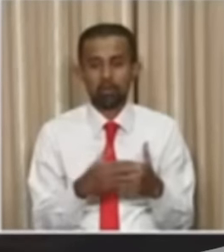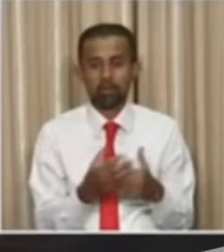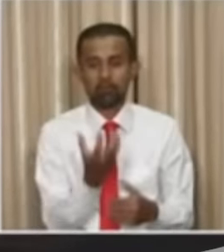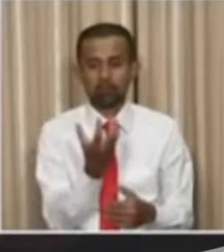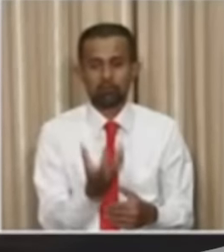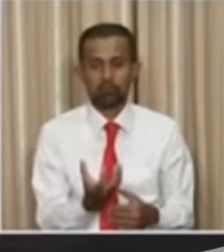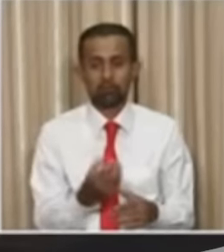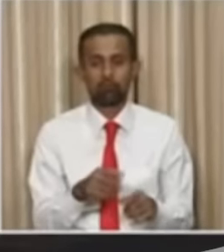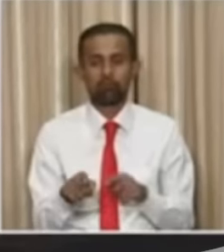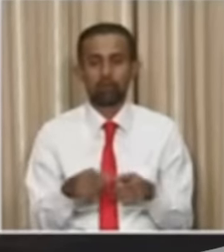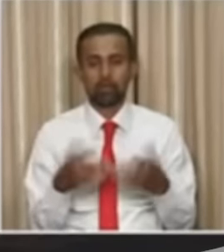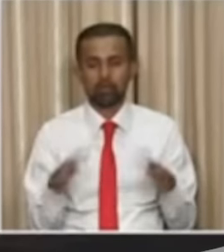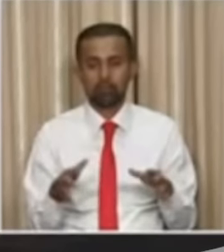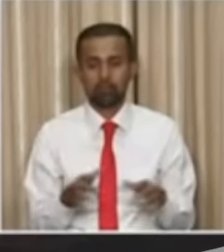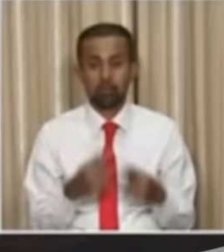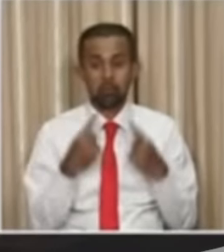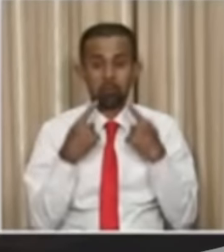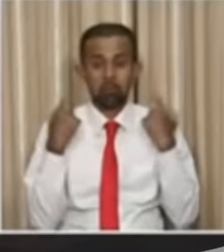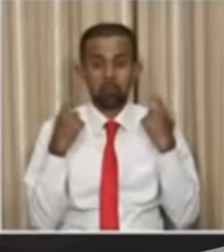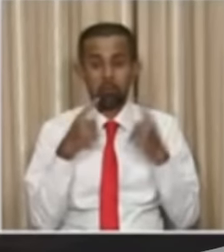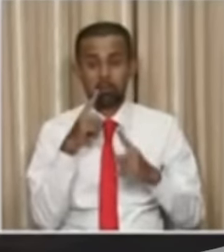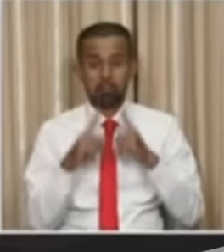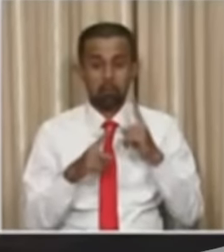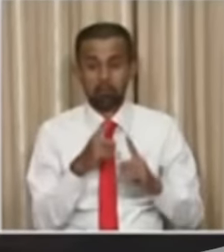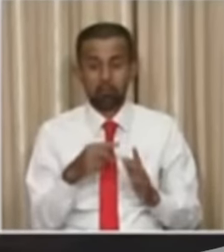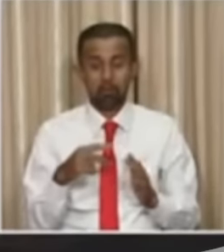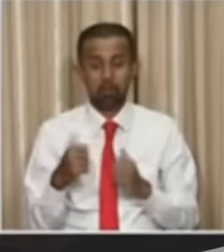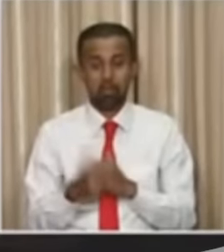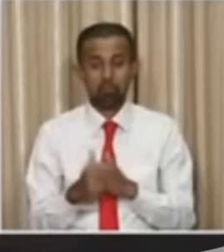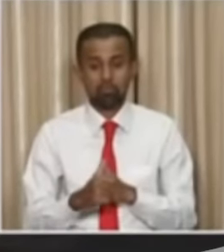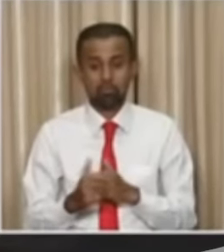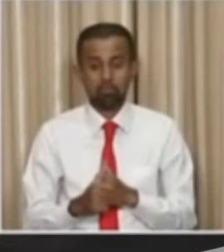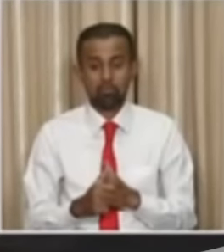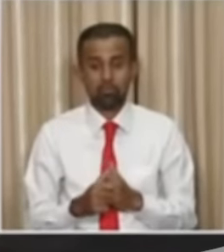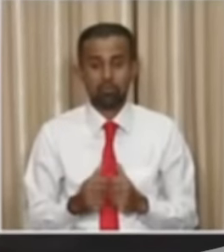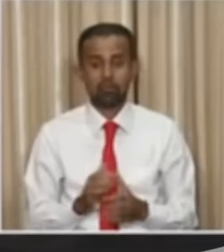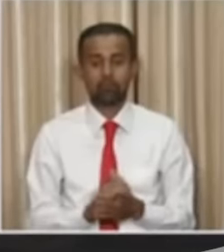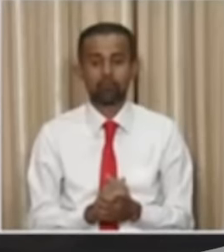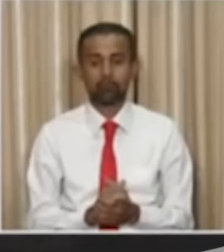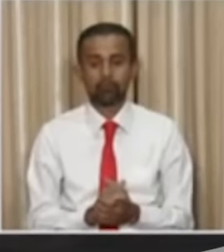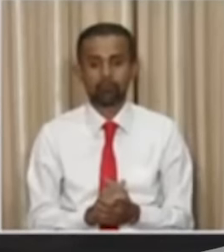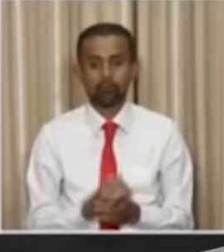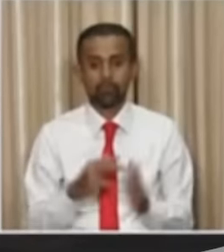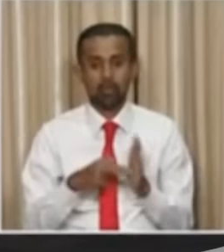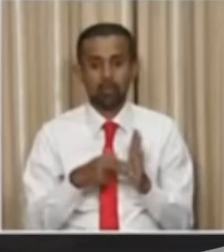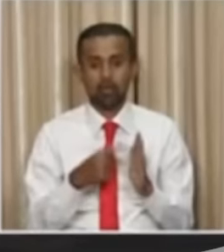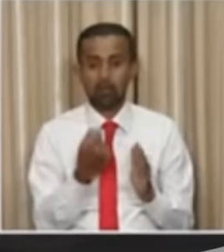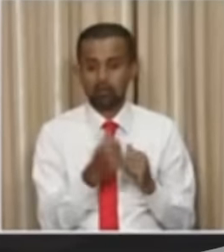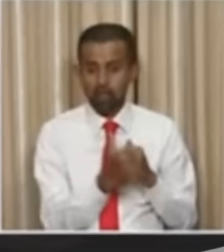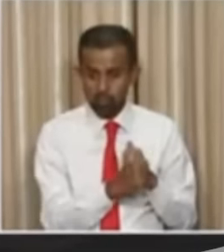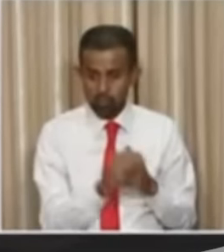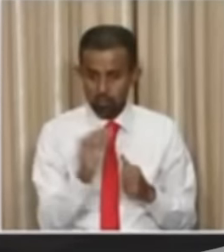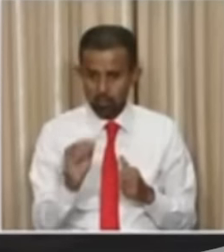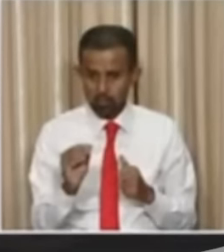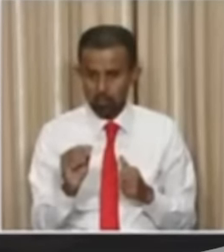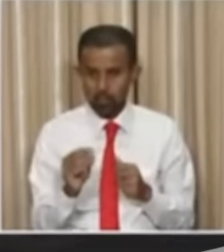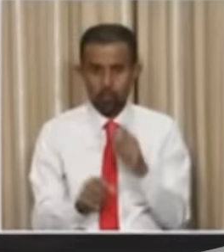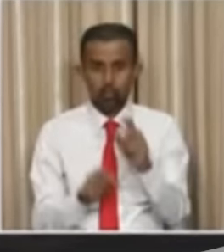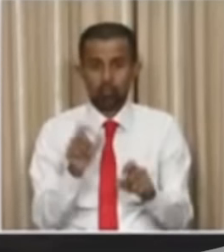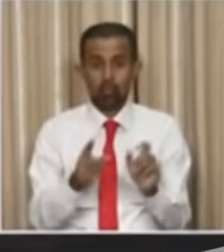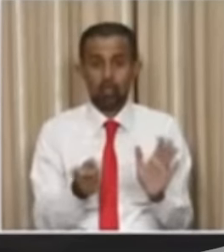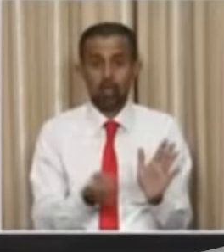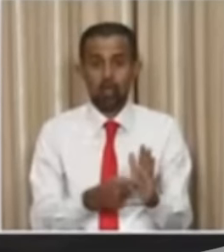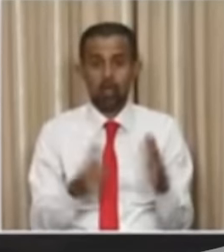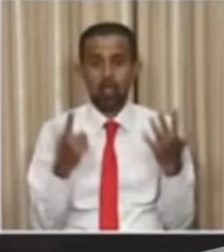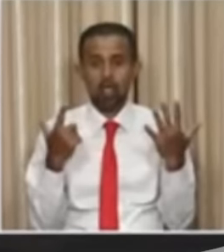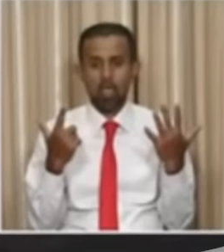කරලා පාරම්බානවා. අපි ආර්ථිකය හැදුවා, අපි ආර්ථික ගොඩනැගුවා කියලා. ආර්ථිකය හැදුවා නම් ජනතාව